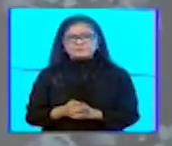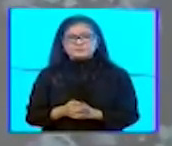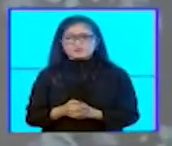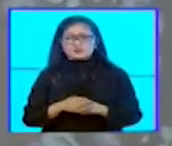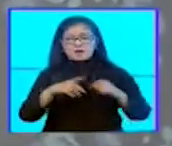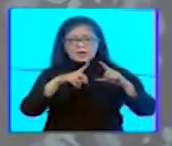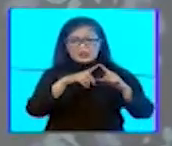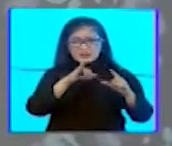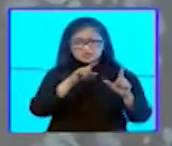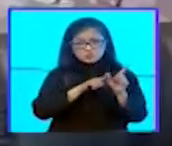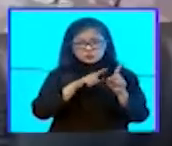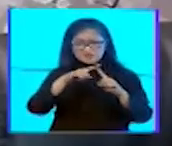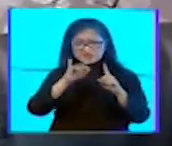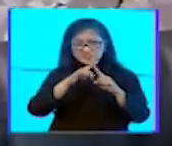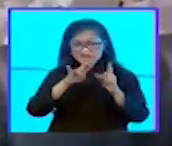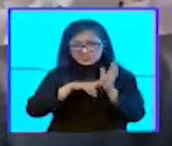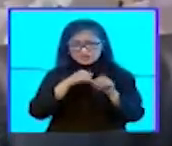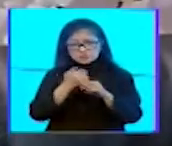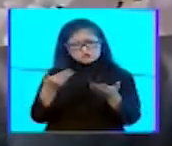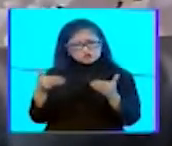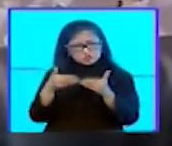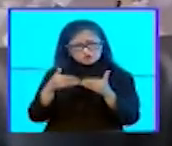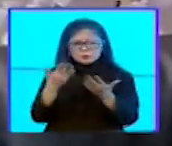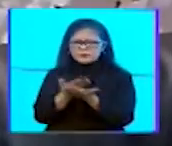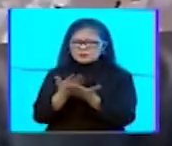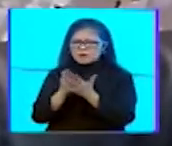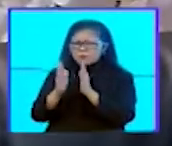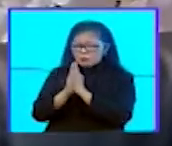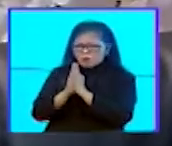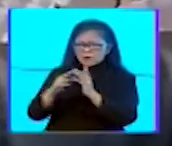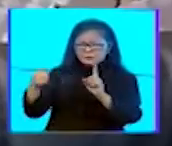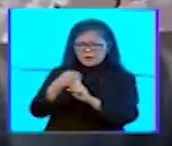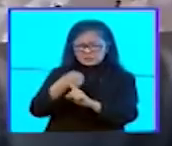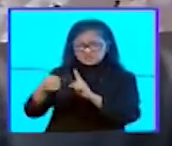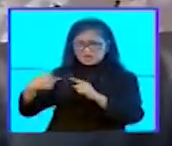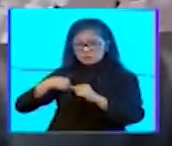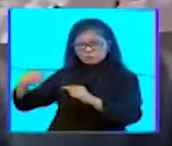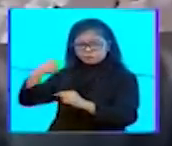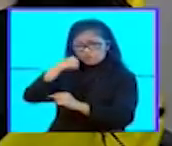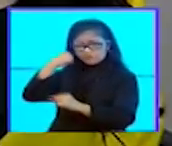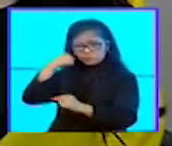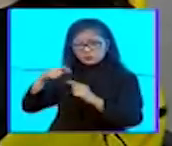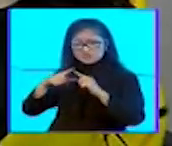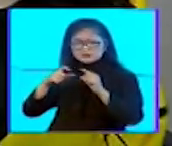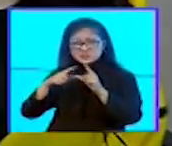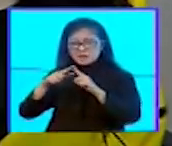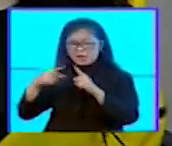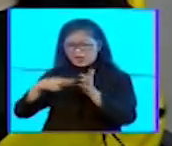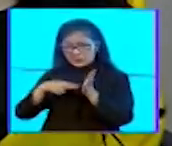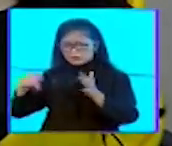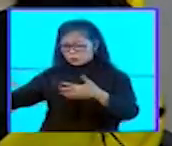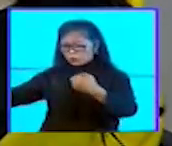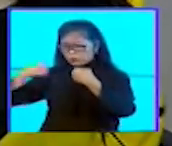Ayu Thalia meminta keadilan atas kasus dugaan penganiayaan terhadap dirinya yang dilakukan oleh Nicholas Sean. Ayu